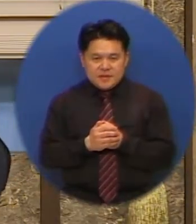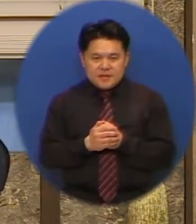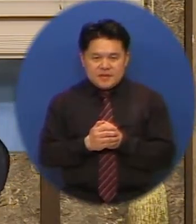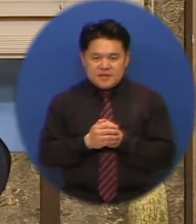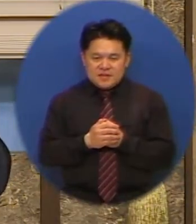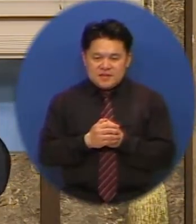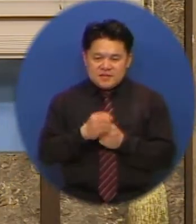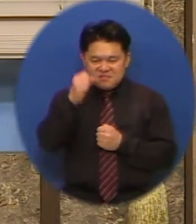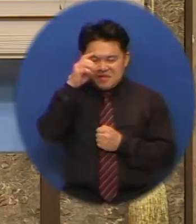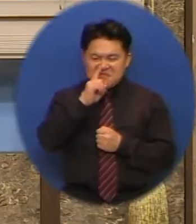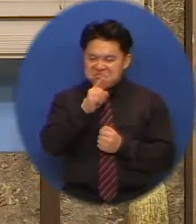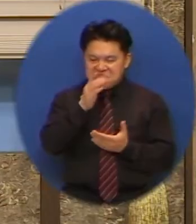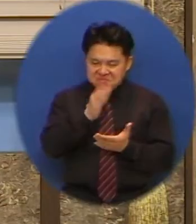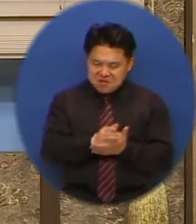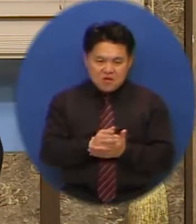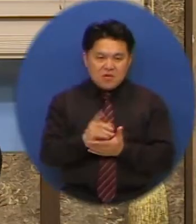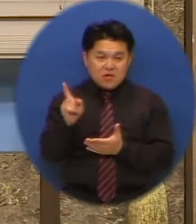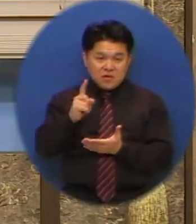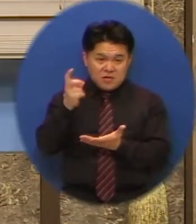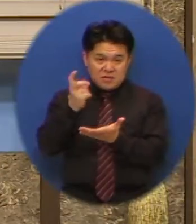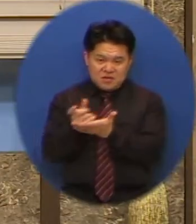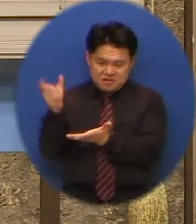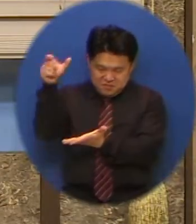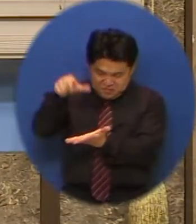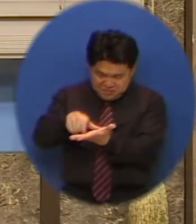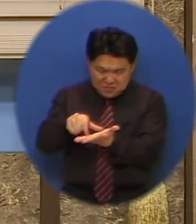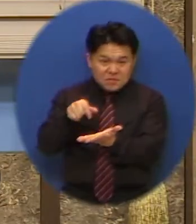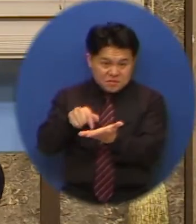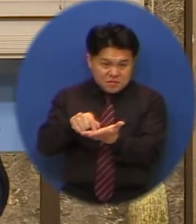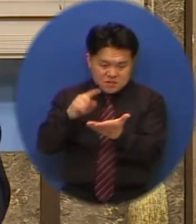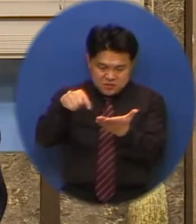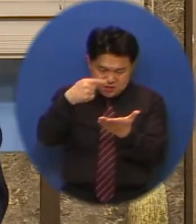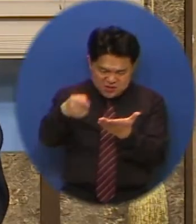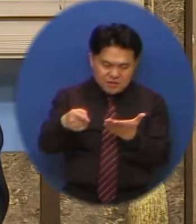제도화를 저는 하는데 그 이 플랫폼을